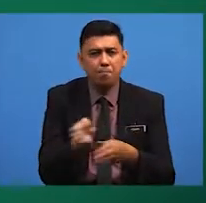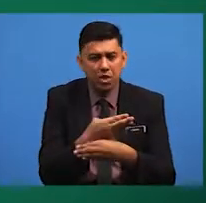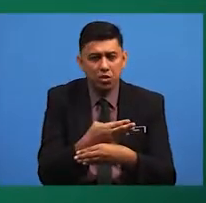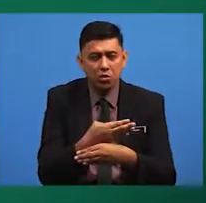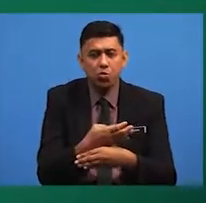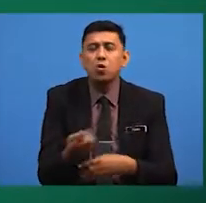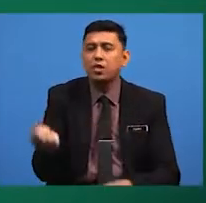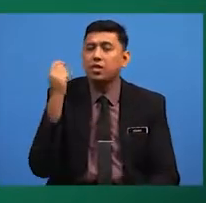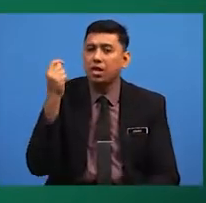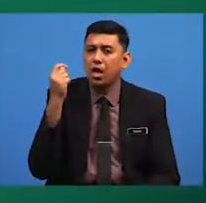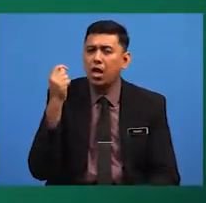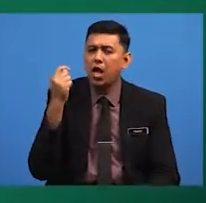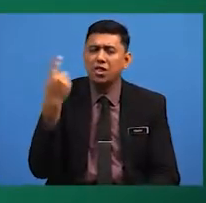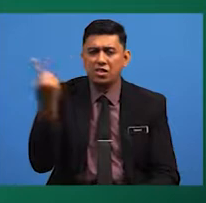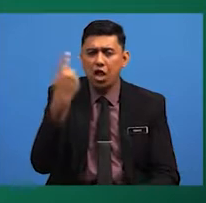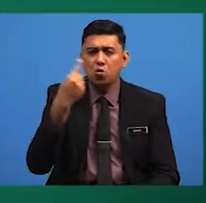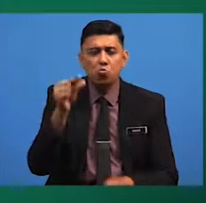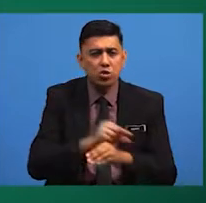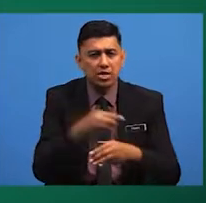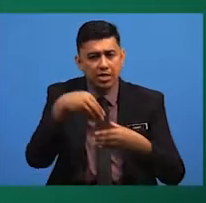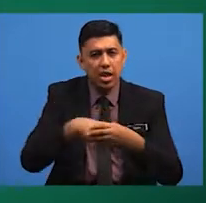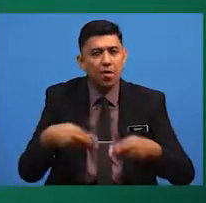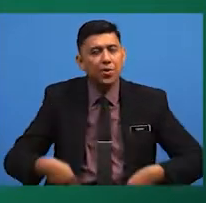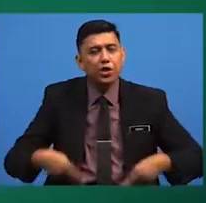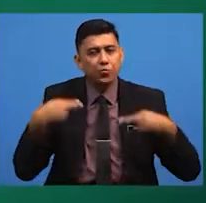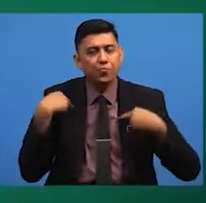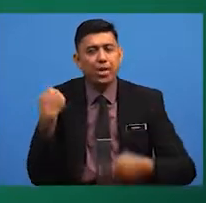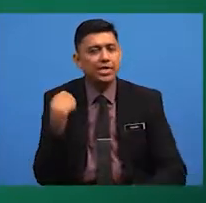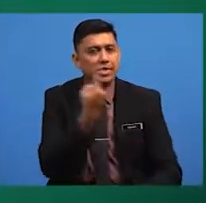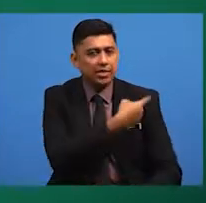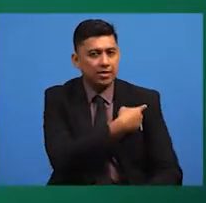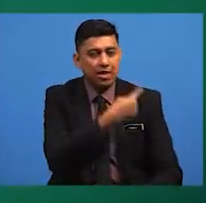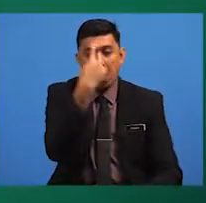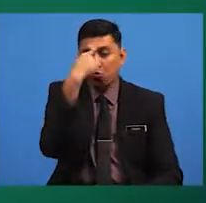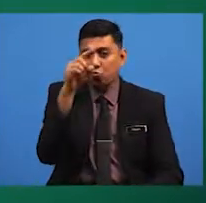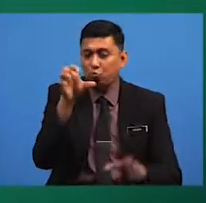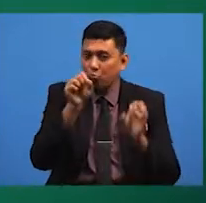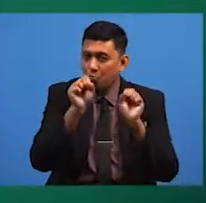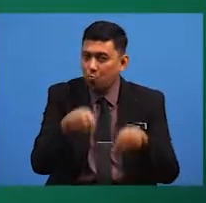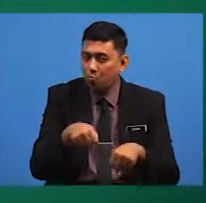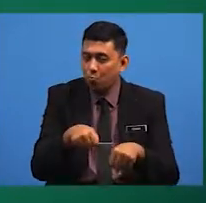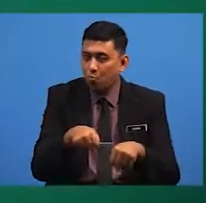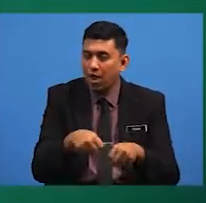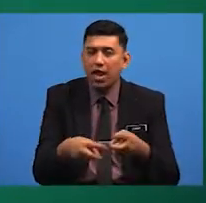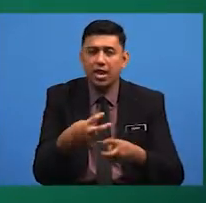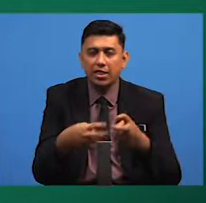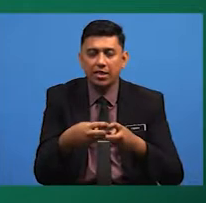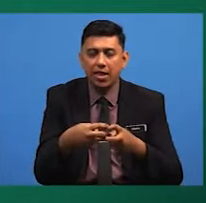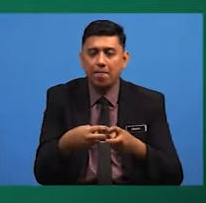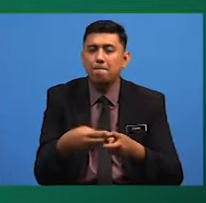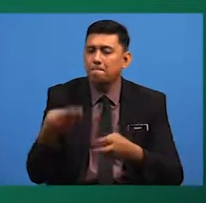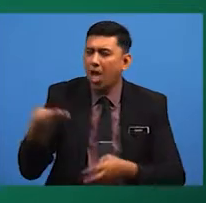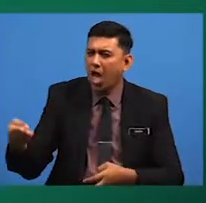yang sering digunakan dalam kehidupan sehari ankita untuk membolehkan perkakas letrik